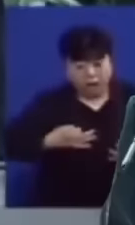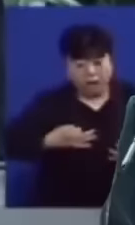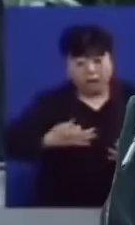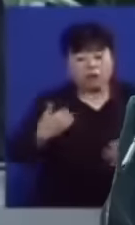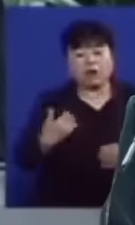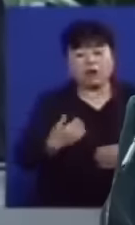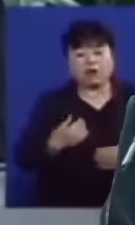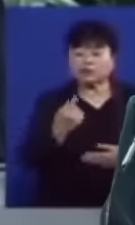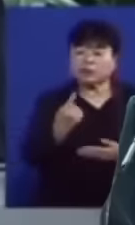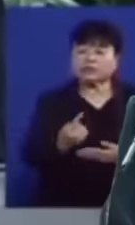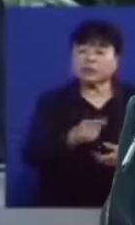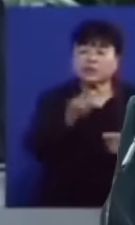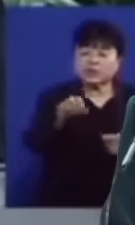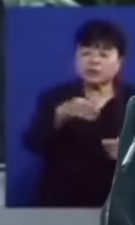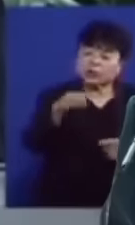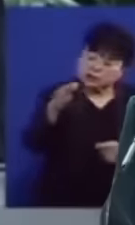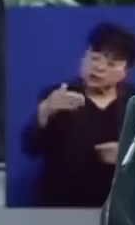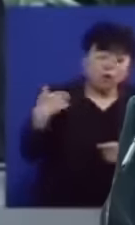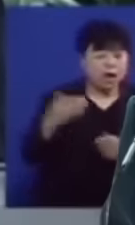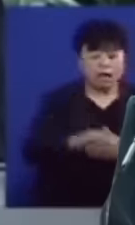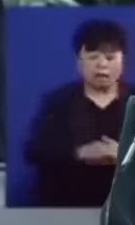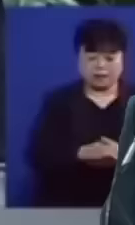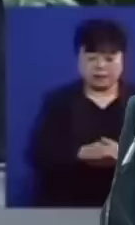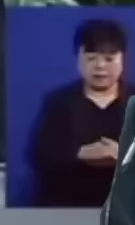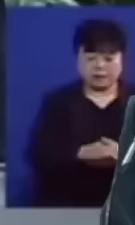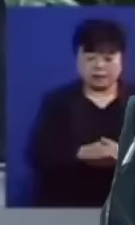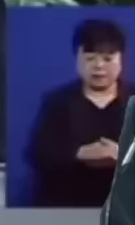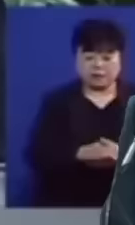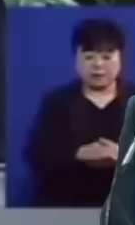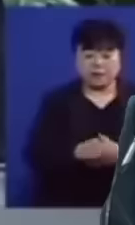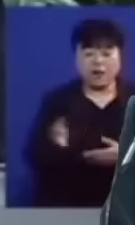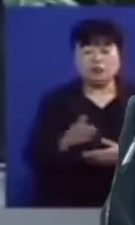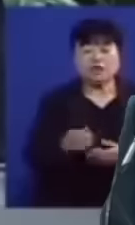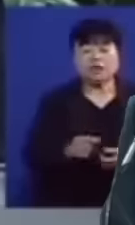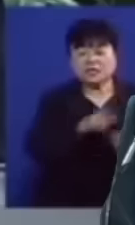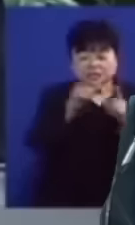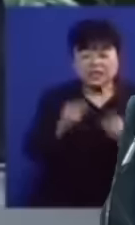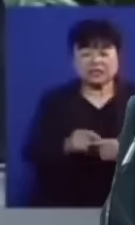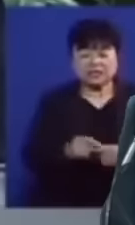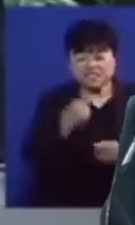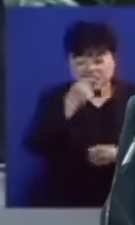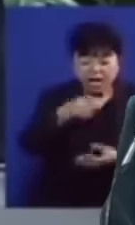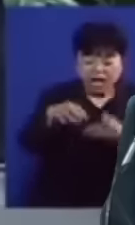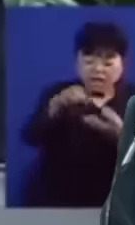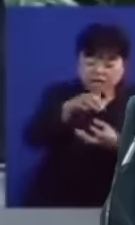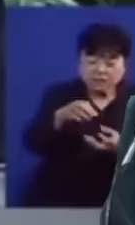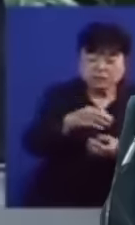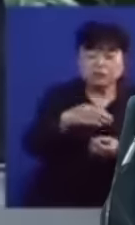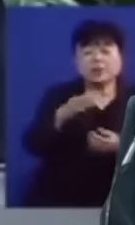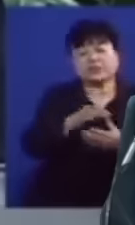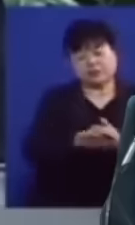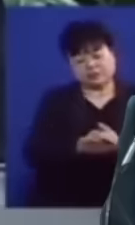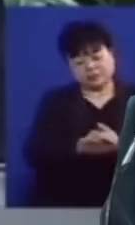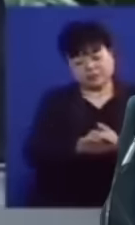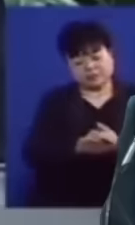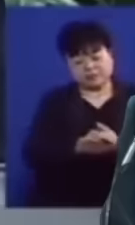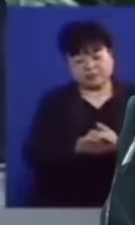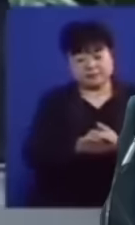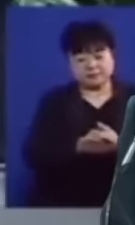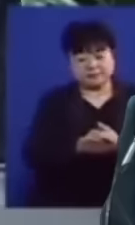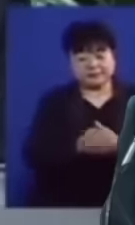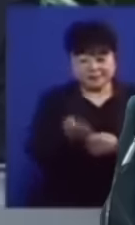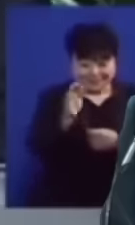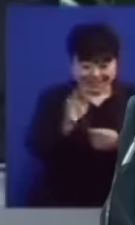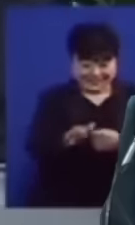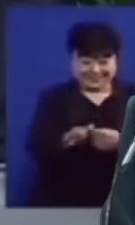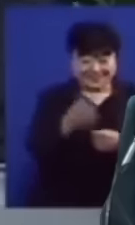모르죠. 어디서 와서 왜 삶이 어디로 가는지 모르고 허무하게 살다가 사라지는 안개와 구름 같다고 생각하지요.